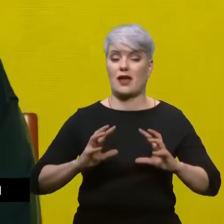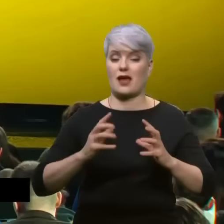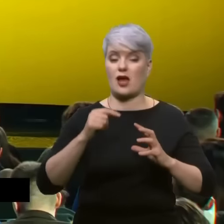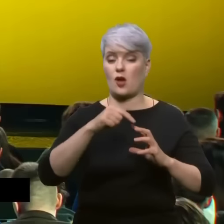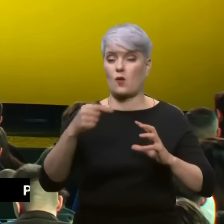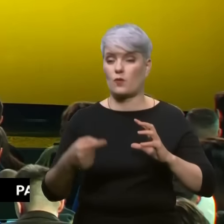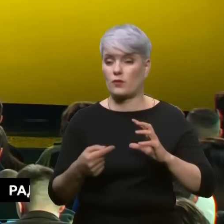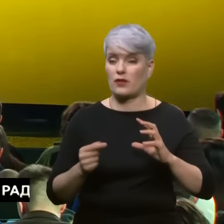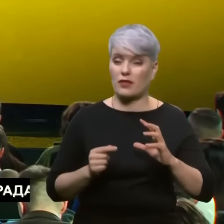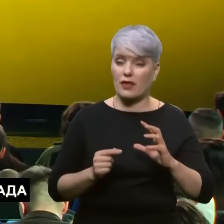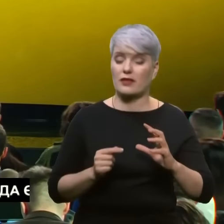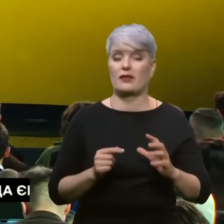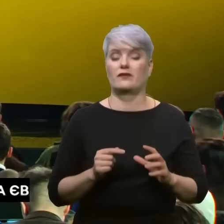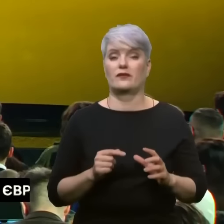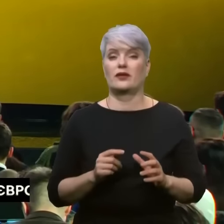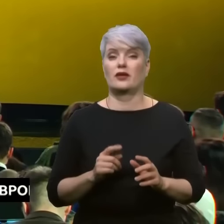щоб було так само